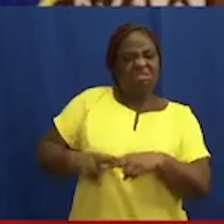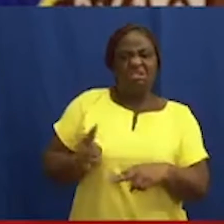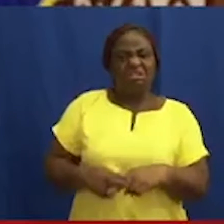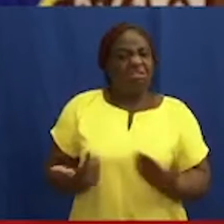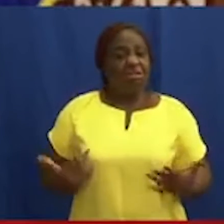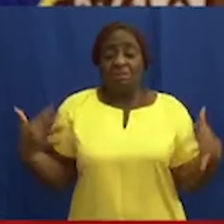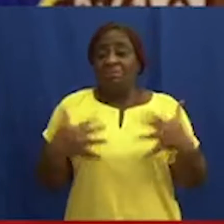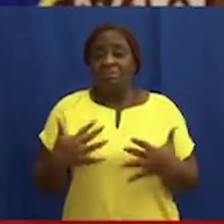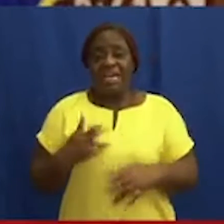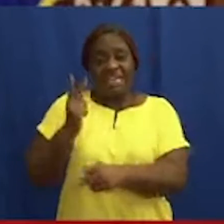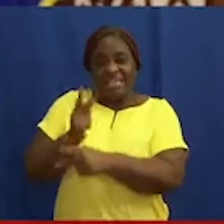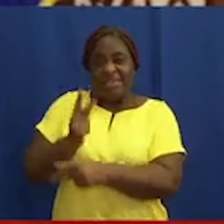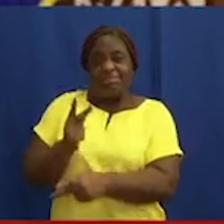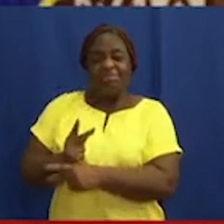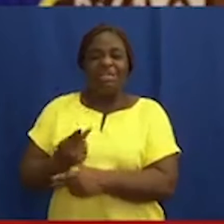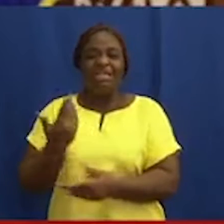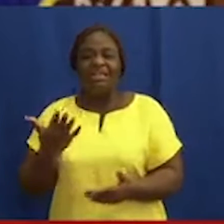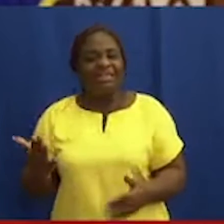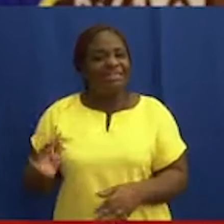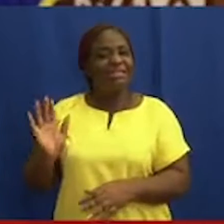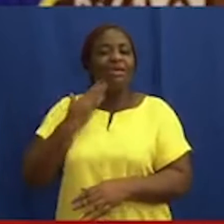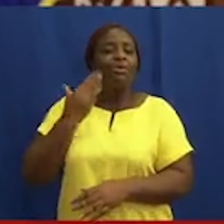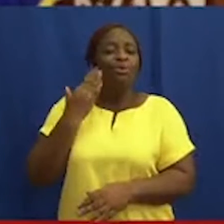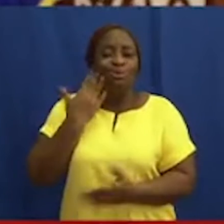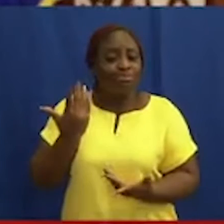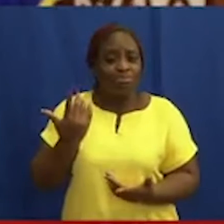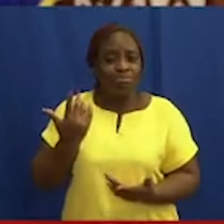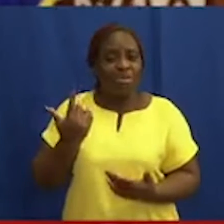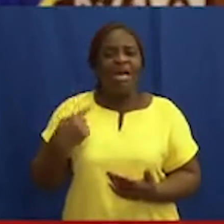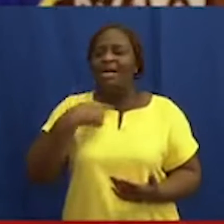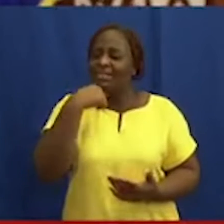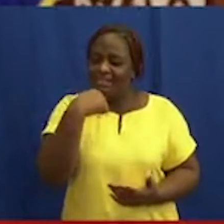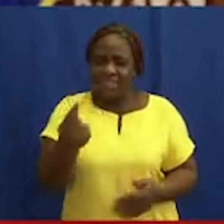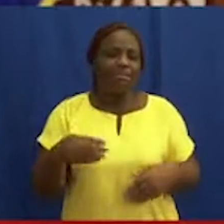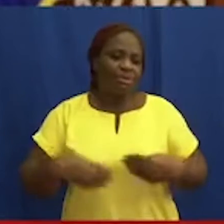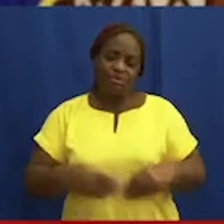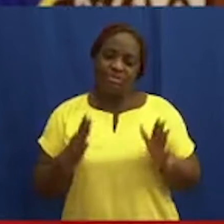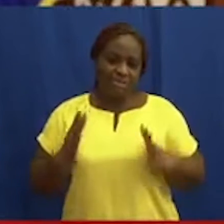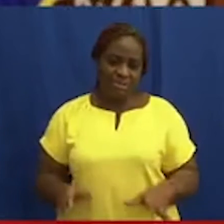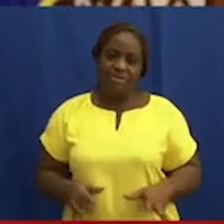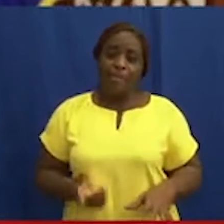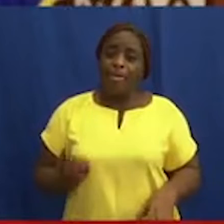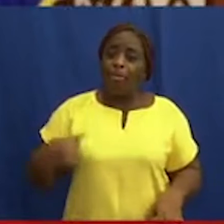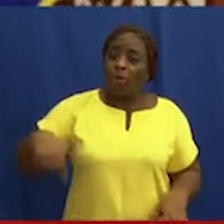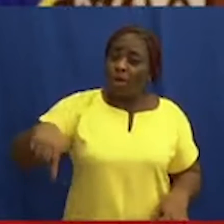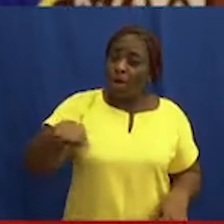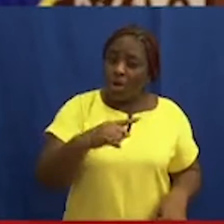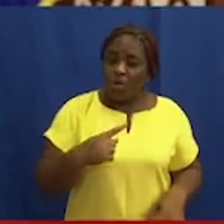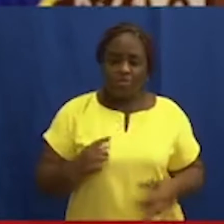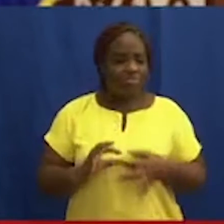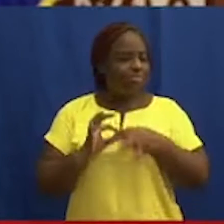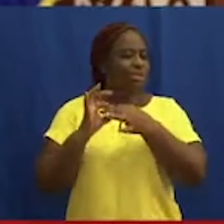shafa na daraja su wa'annan mutane musamman ma masu sai da sayarwa musamman